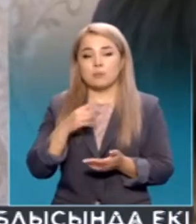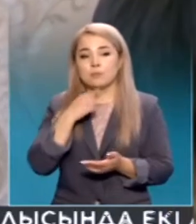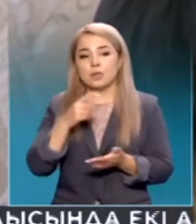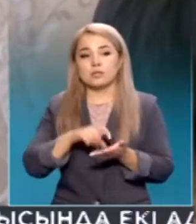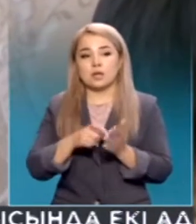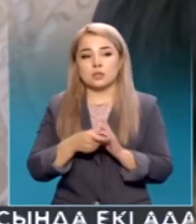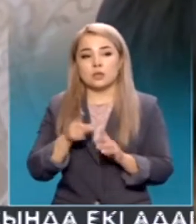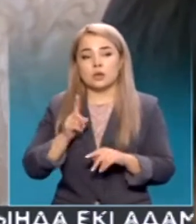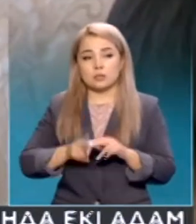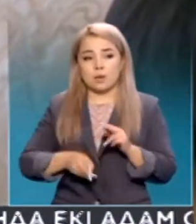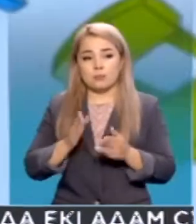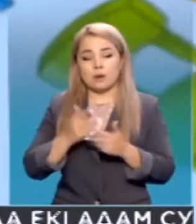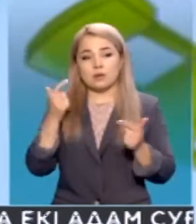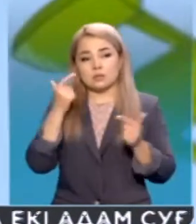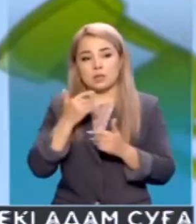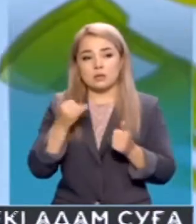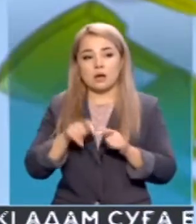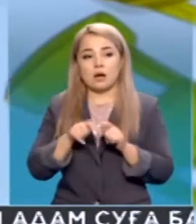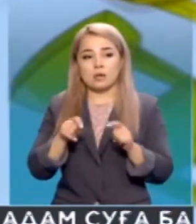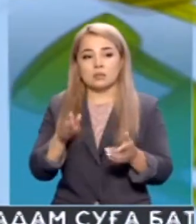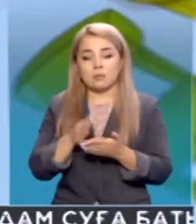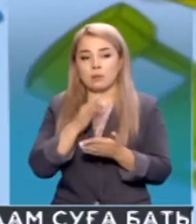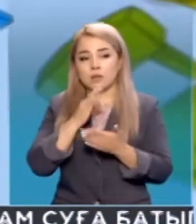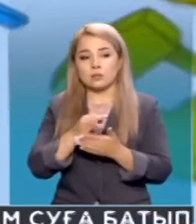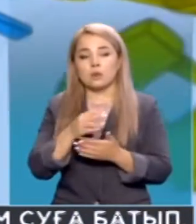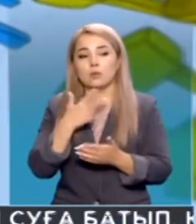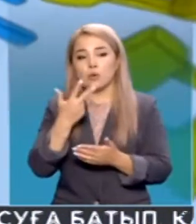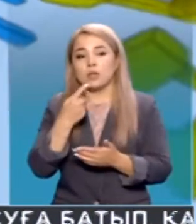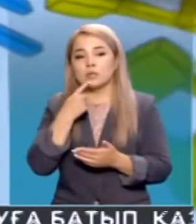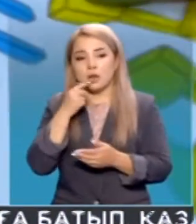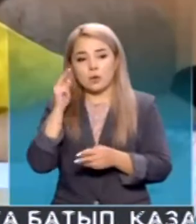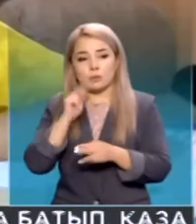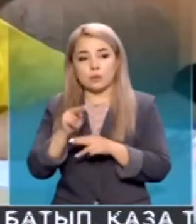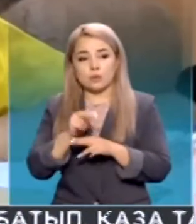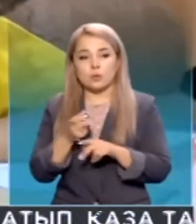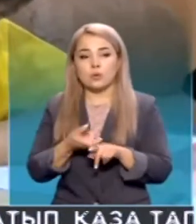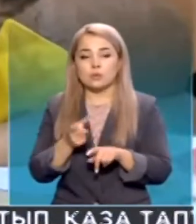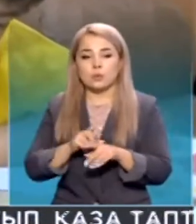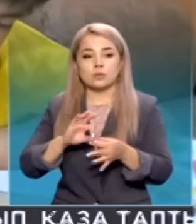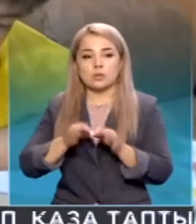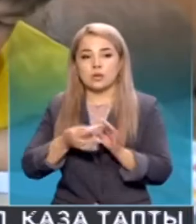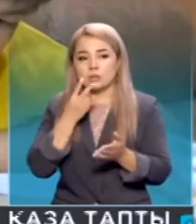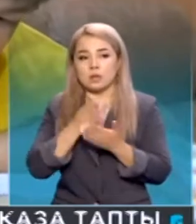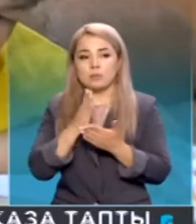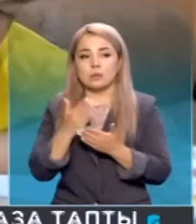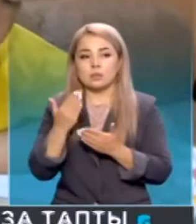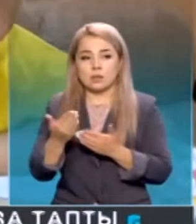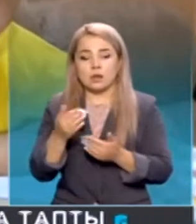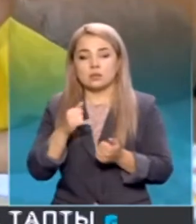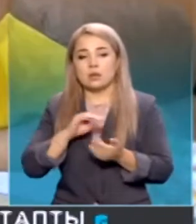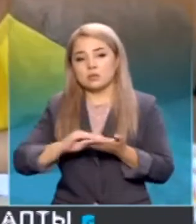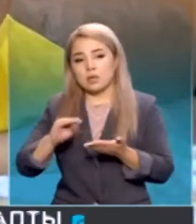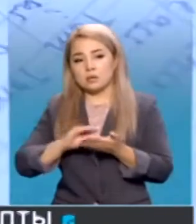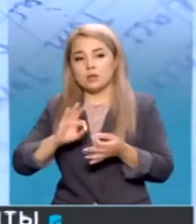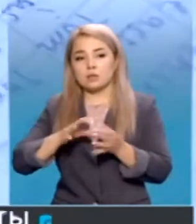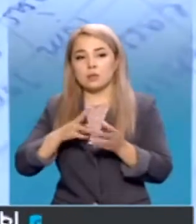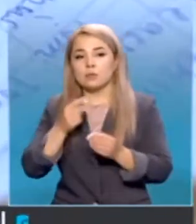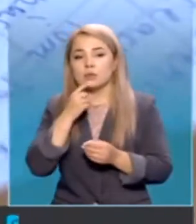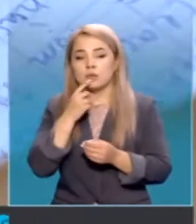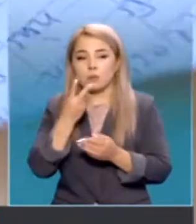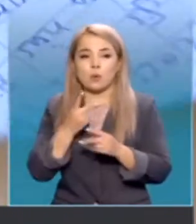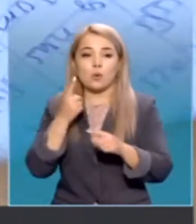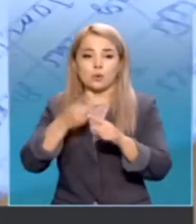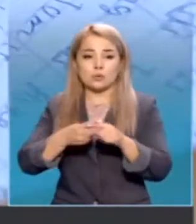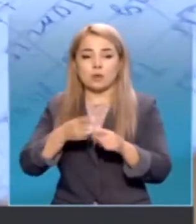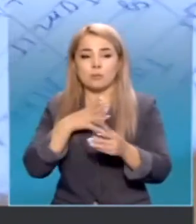бірінші сыныпты аяқтады. Сауатты енді ашылып келе жатқан балама үш тілде білім алу үлкен қиындық тудырды дейді. Әріптерді айыру қиын болғандықтан